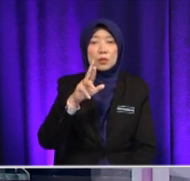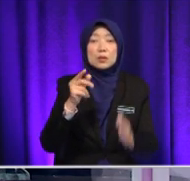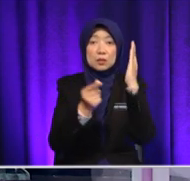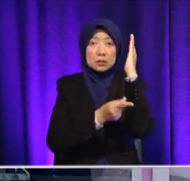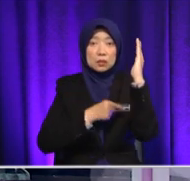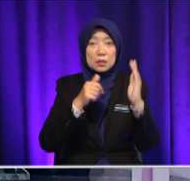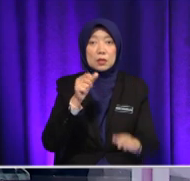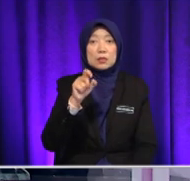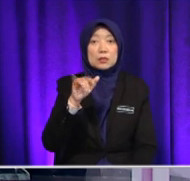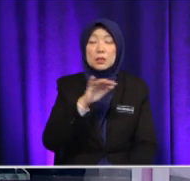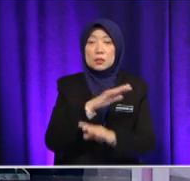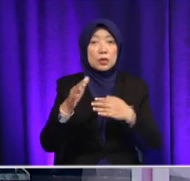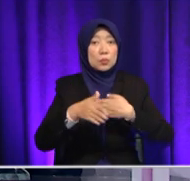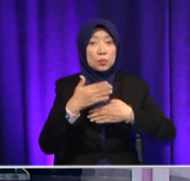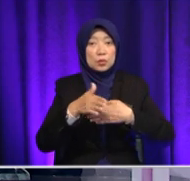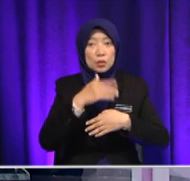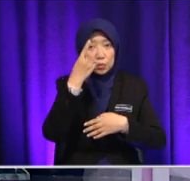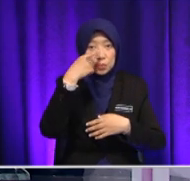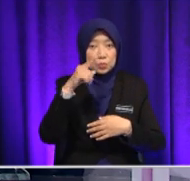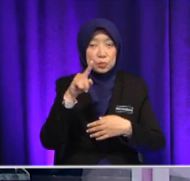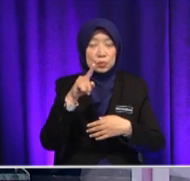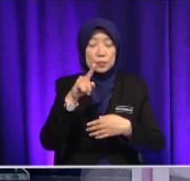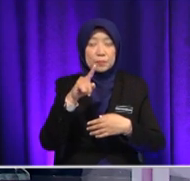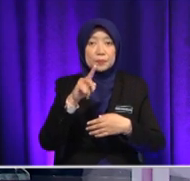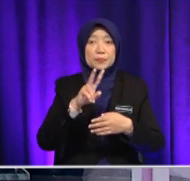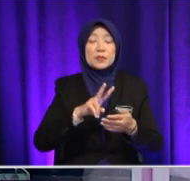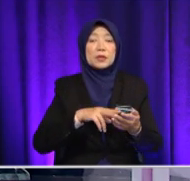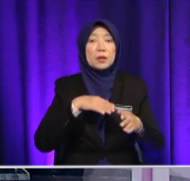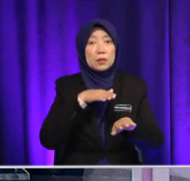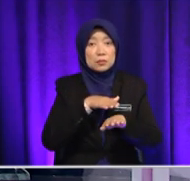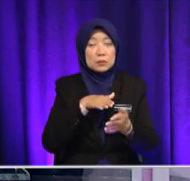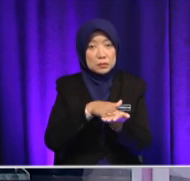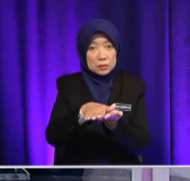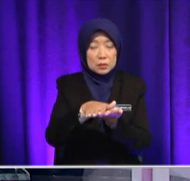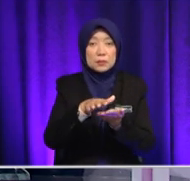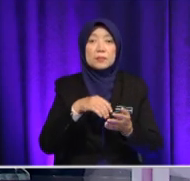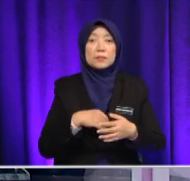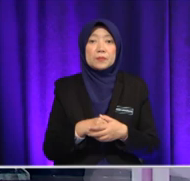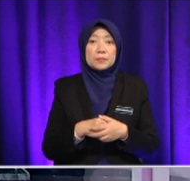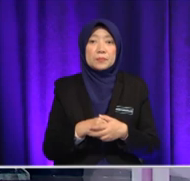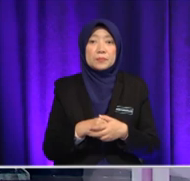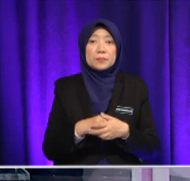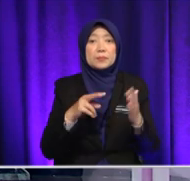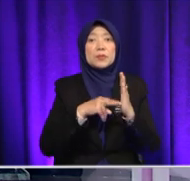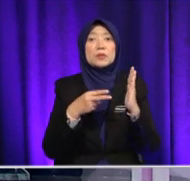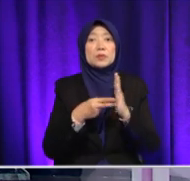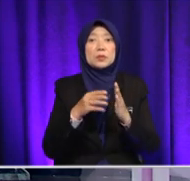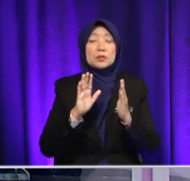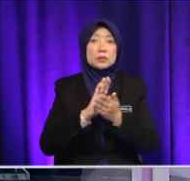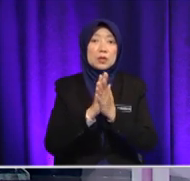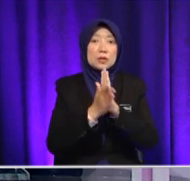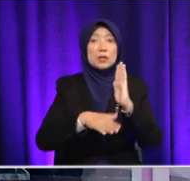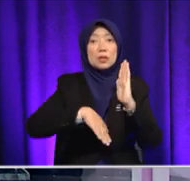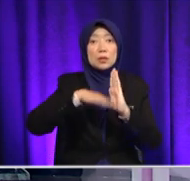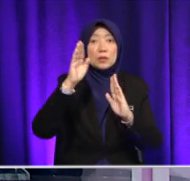Tak mudah untuk dia tergelongsor ataupun tergelincir. Okey. So maksudnya dia akan jadi lebih